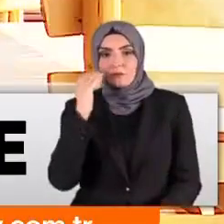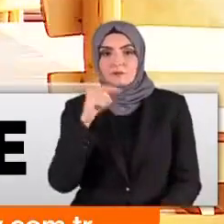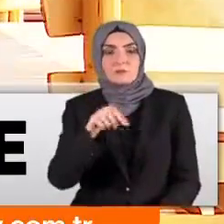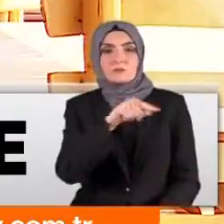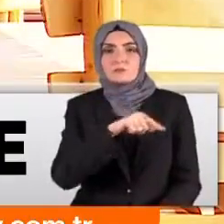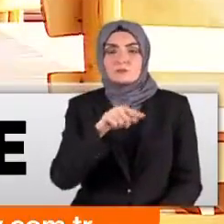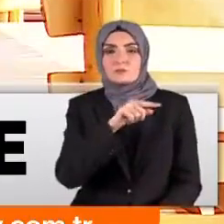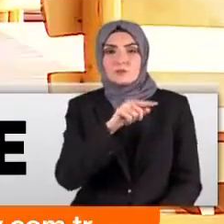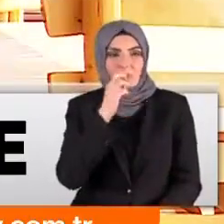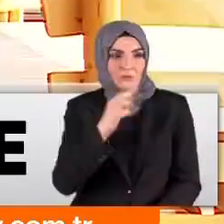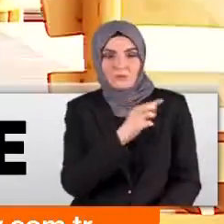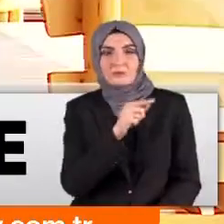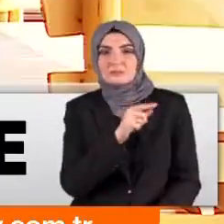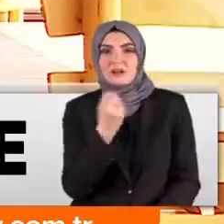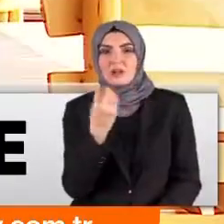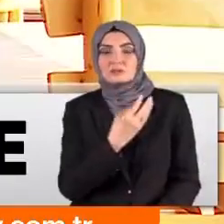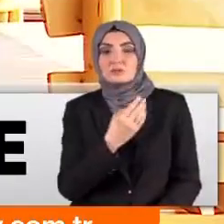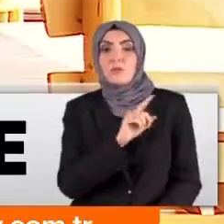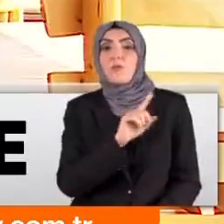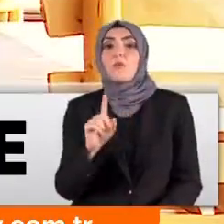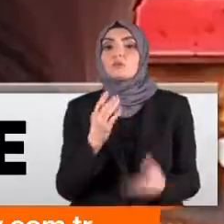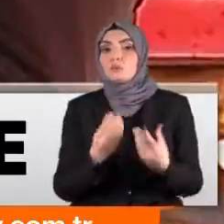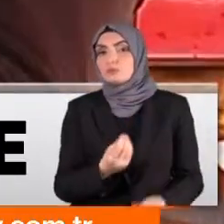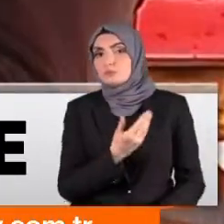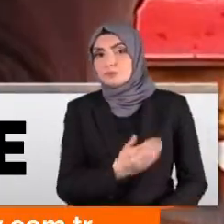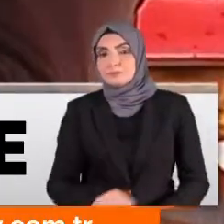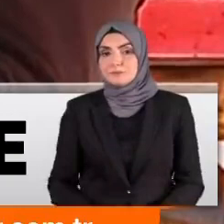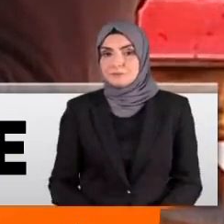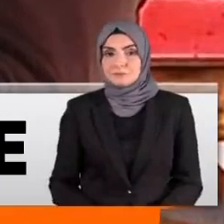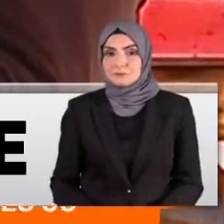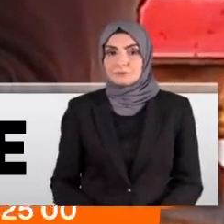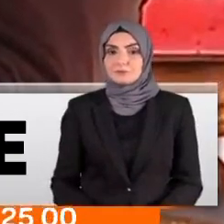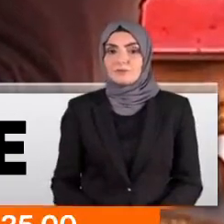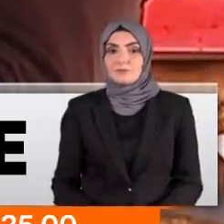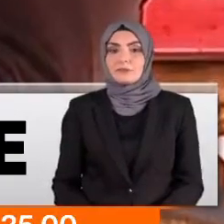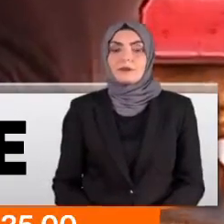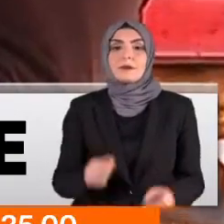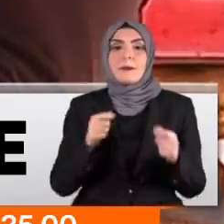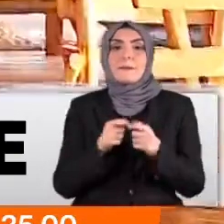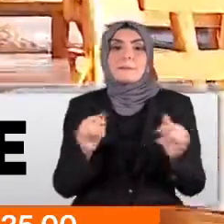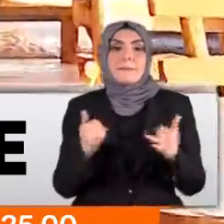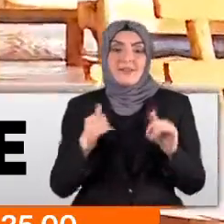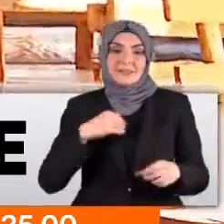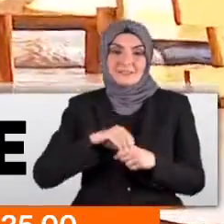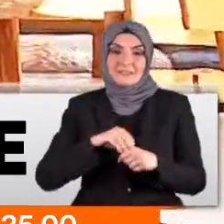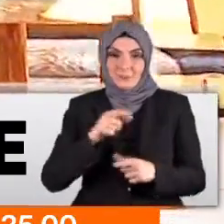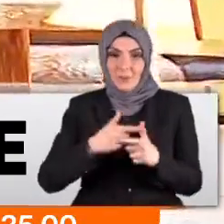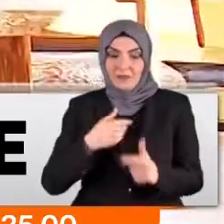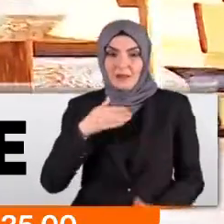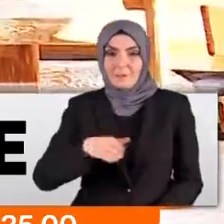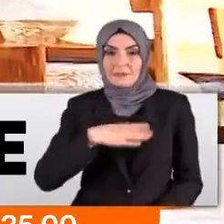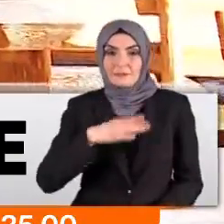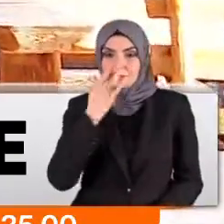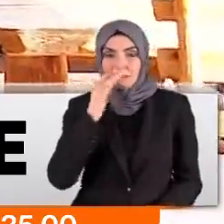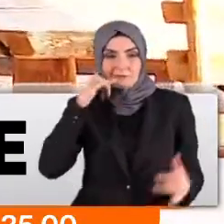günler. İyi günler, merhabalar beyefendi. Ben balayı için bu otele gelmek istiyorum. İki tane evimiz var. Bir